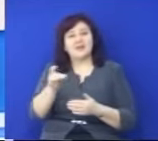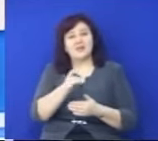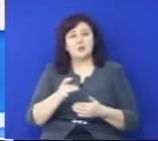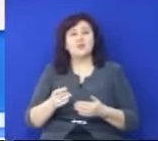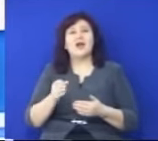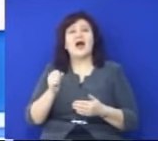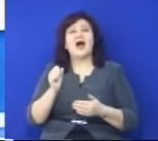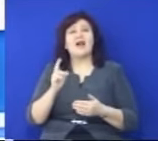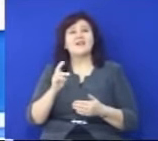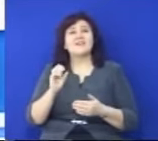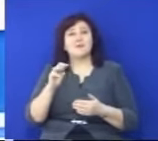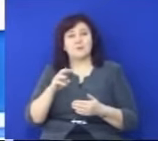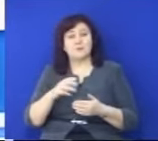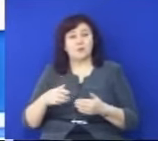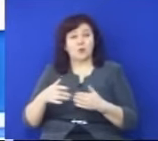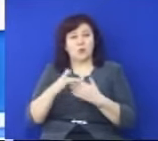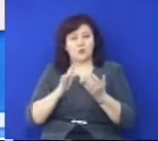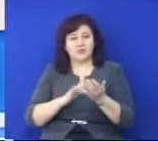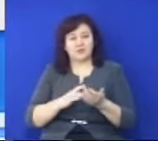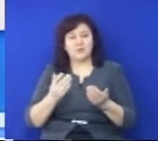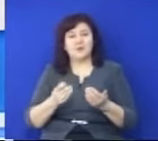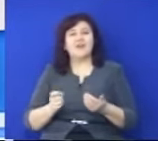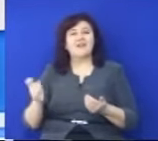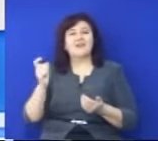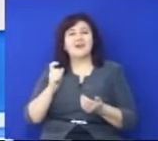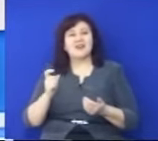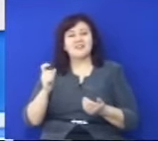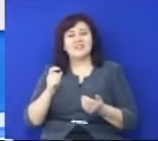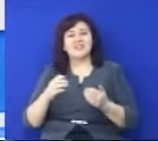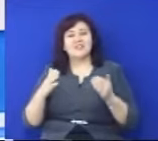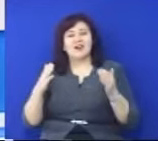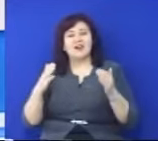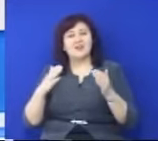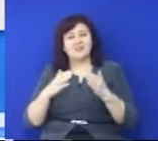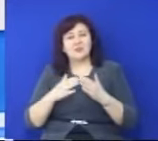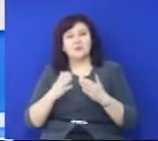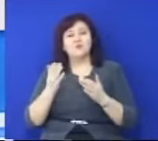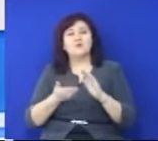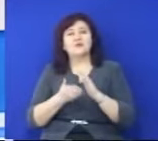Сәлімовтың қатысуымен нұрлы жер бағдарламасымен жекеменшік тұрғын үй құрылысының жобасы таныстырылды.